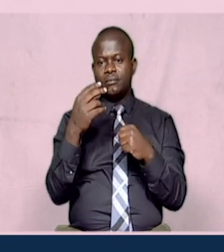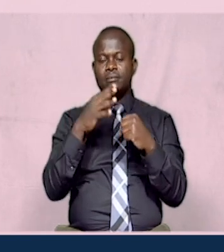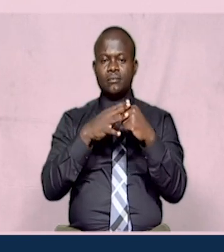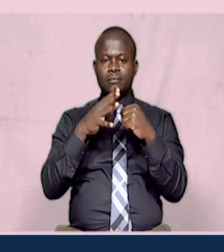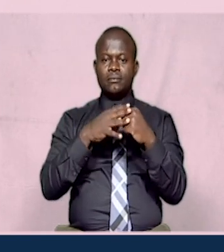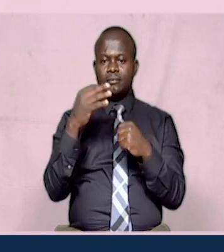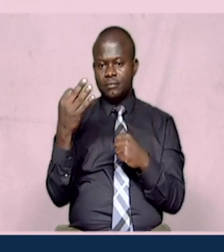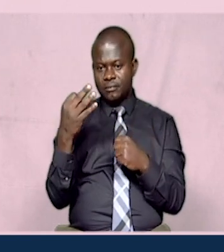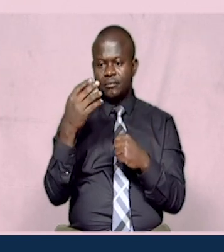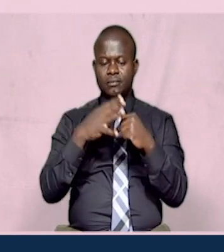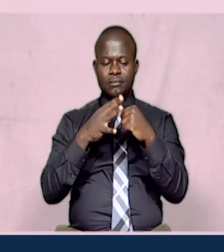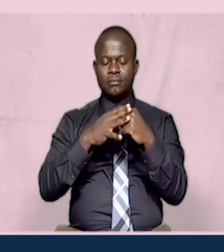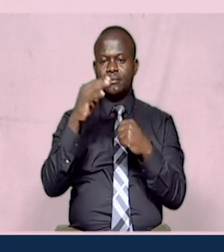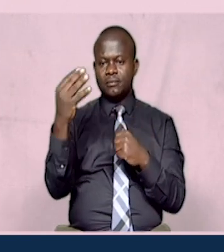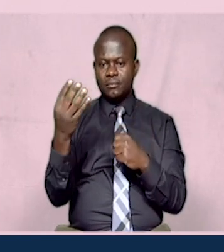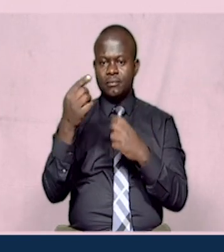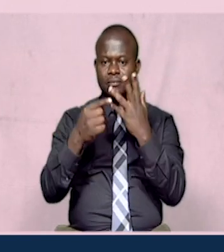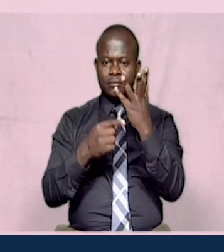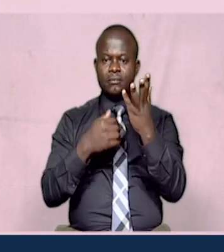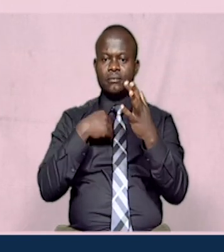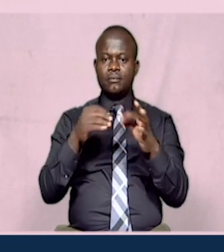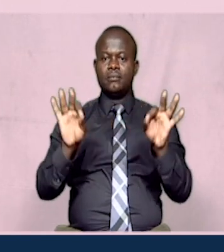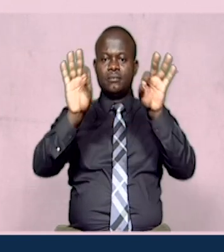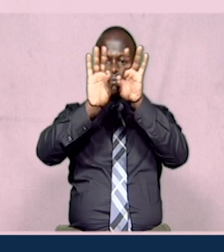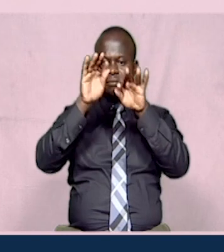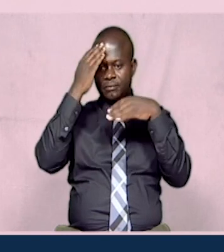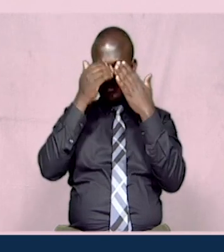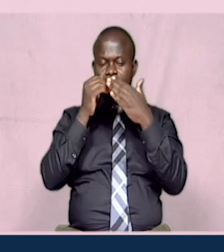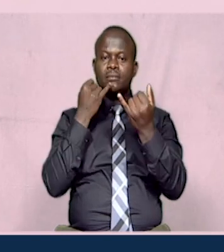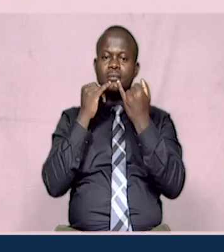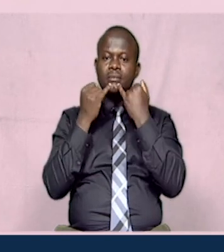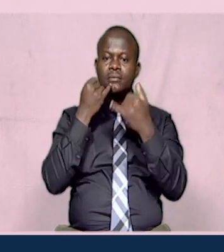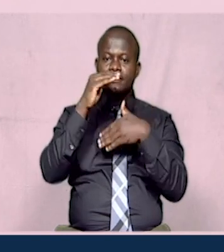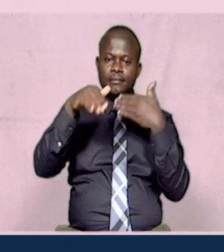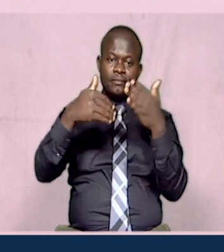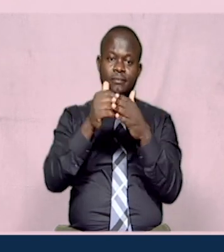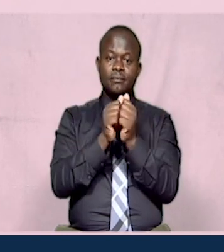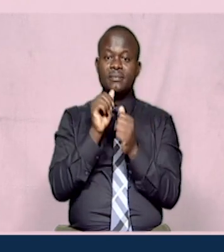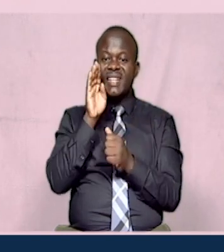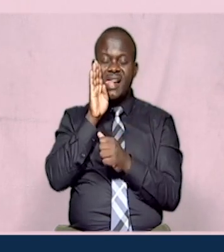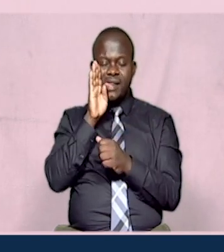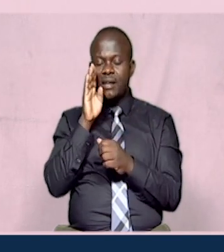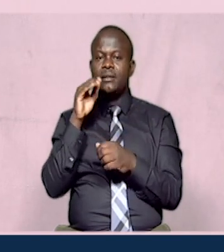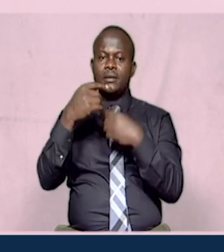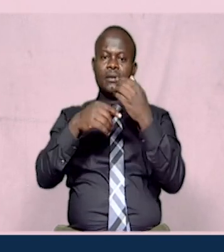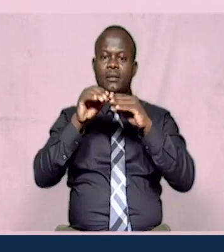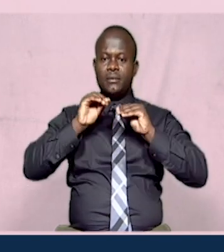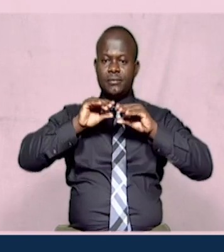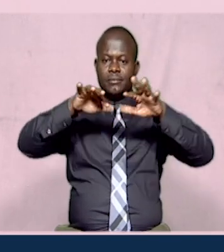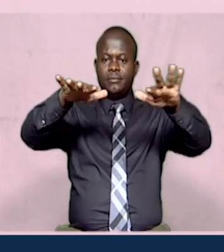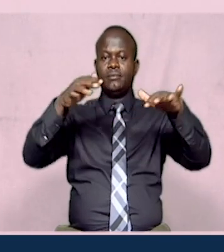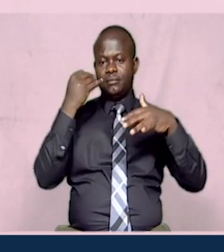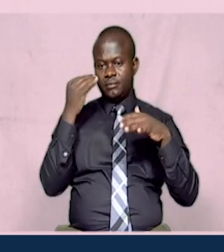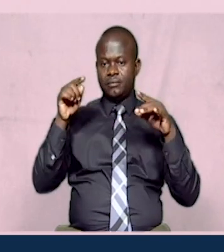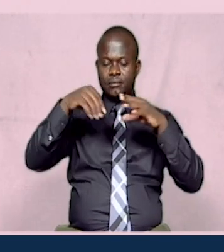1994. Icyo nacyo ni ikintu gifite akamaro kuko amakuru n'ikinyoma usanga gikomeza gukwizwa. Iyo rero